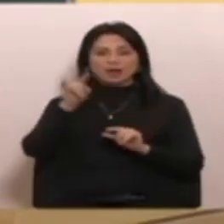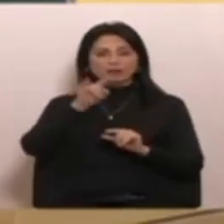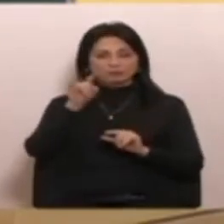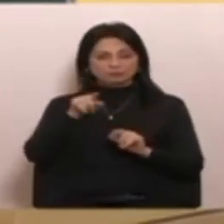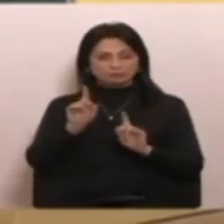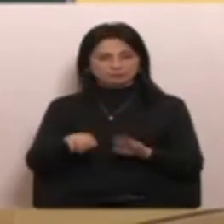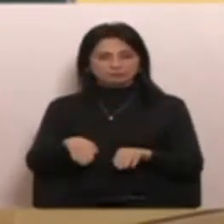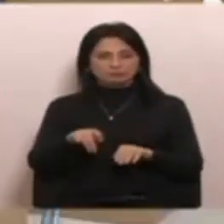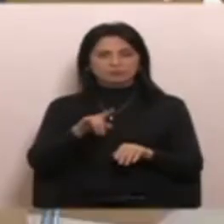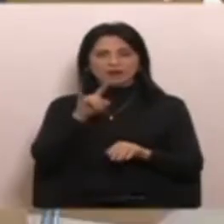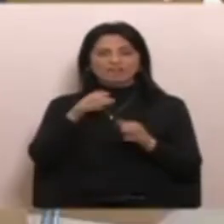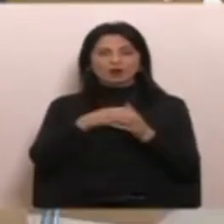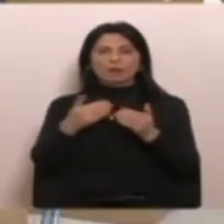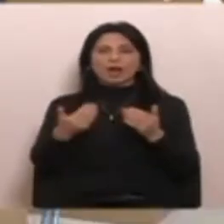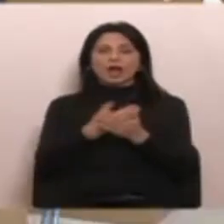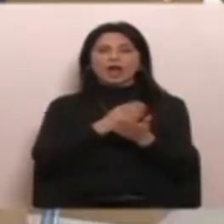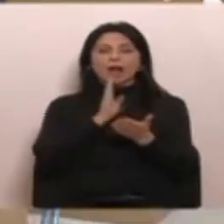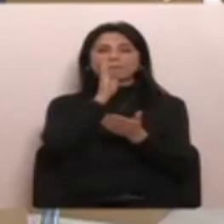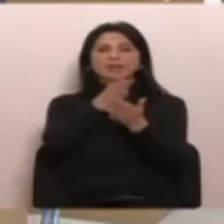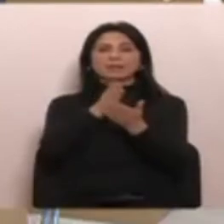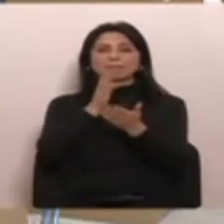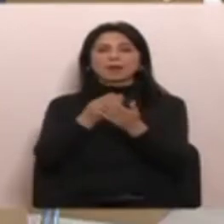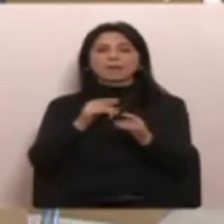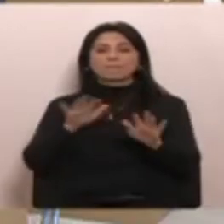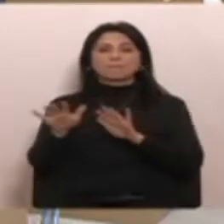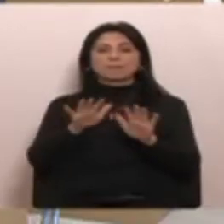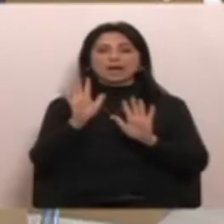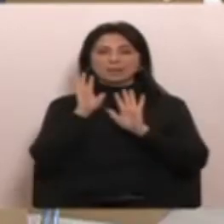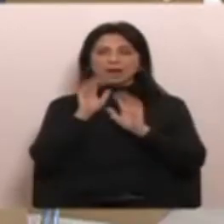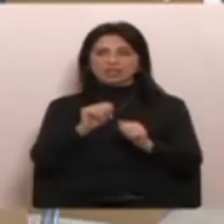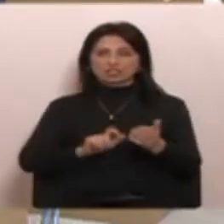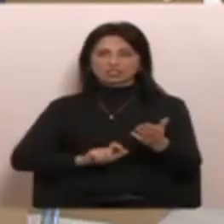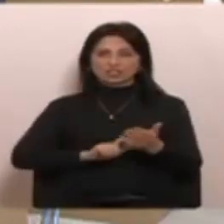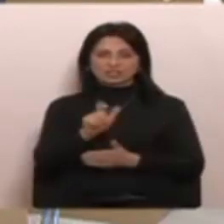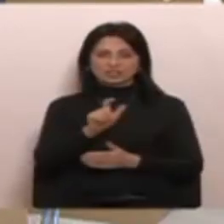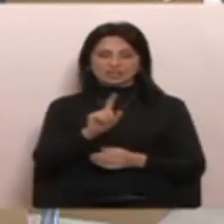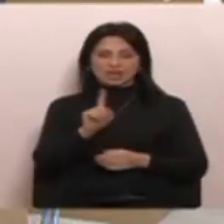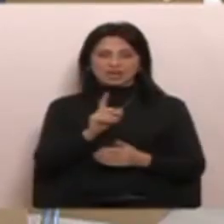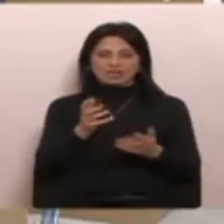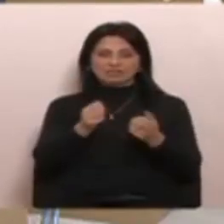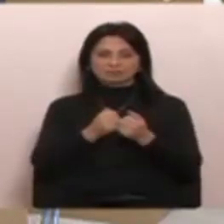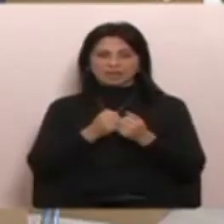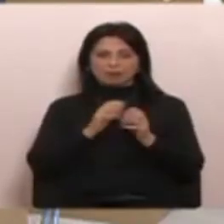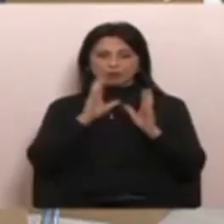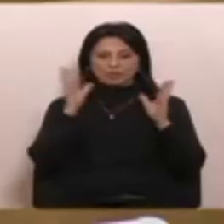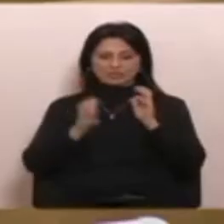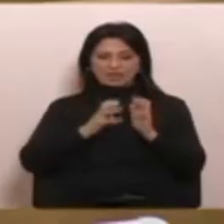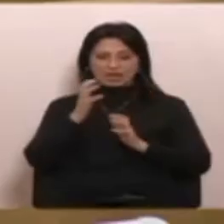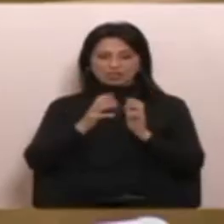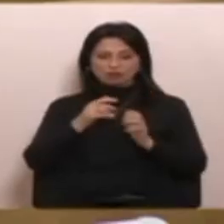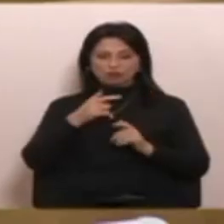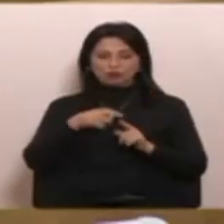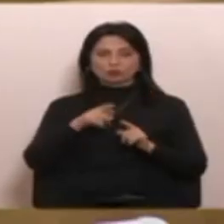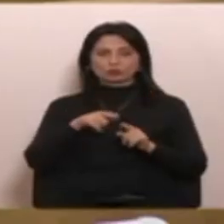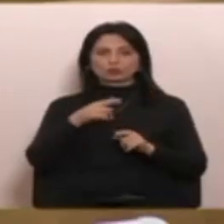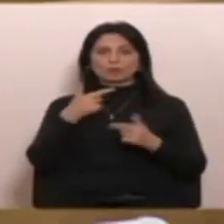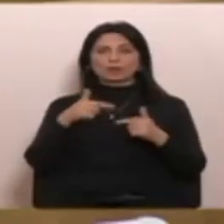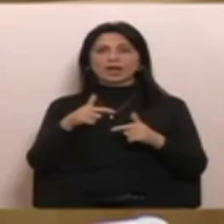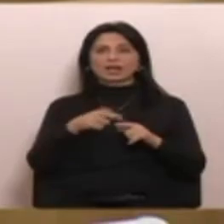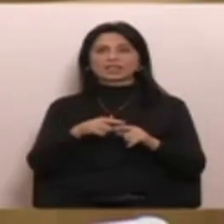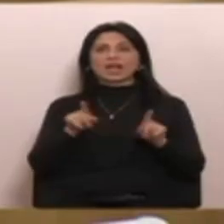ავიაკომპანიების ახალი მიმართულებების მარკეტინგული მხარდაჭერის გზით, რაც მიღებული საერთაშორისო პრაქტიკაა.